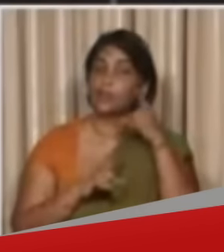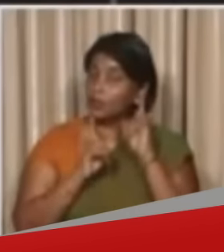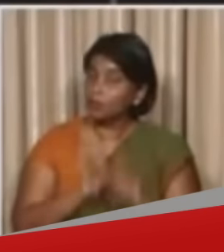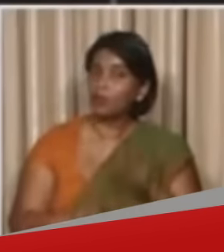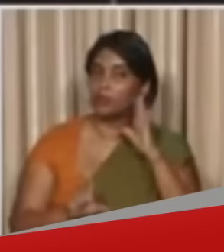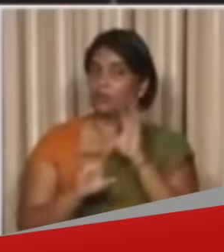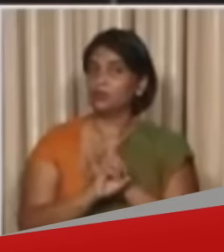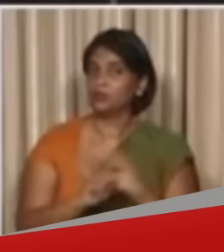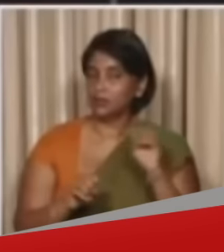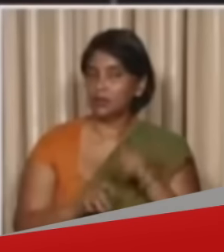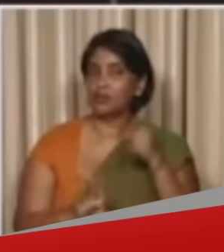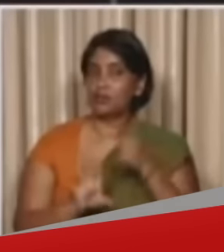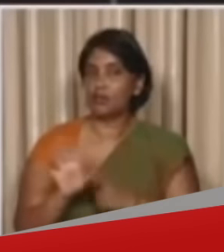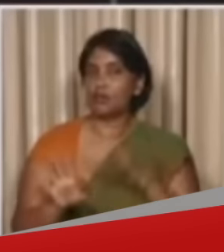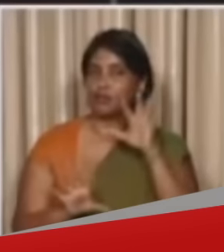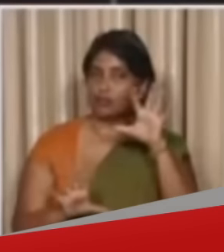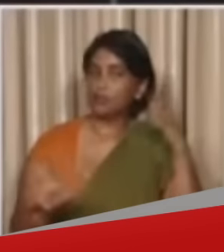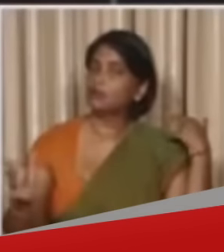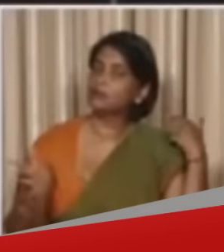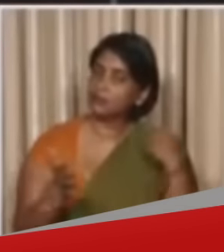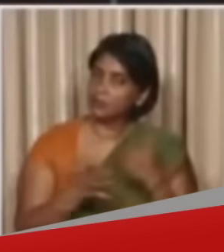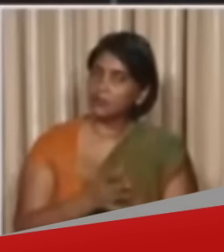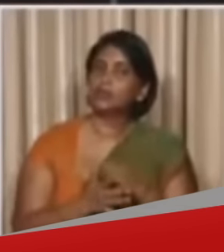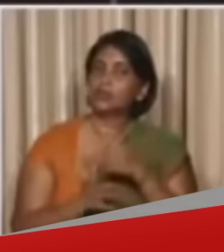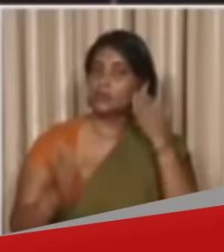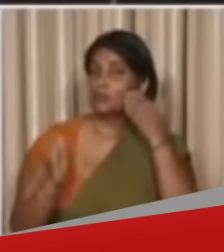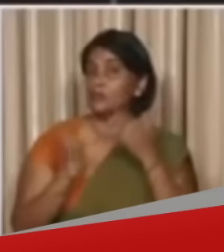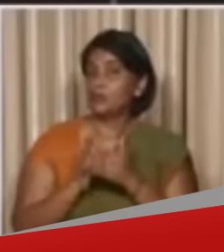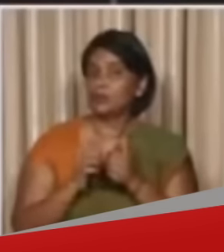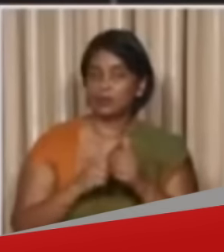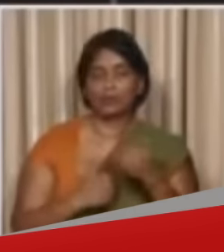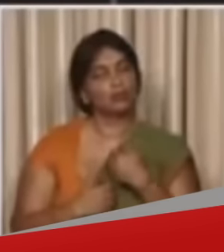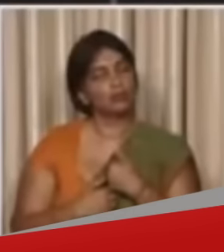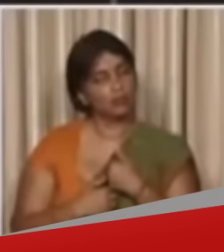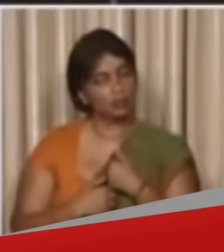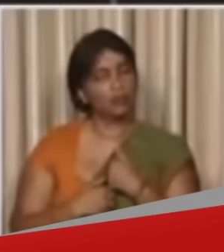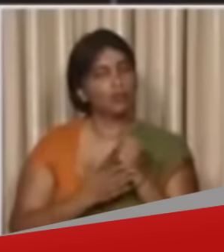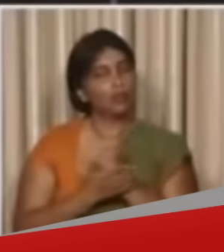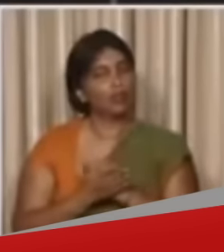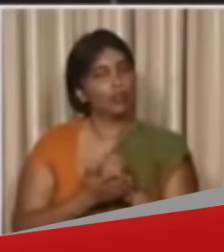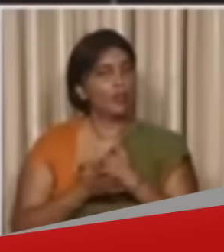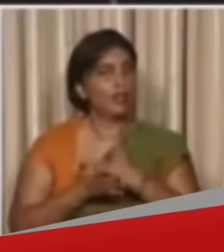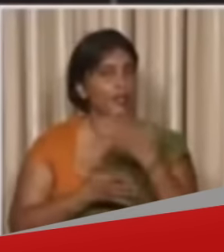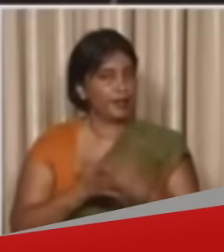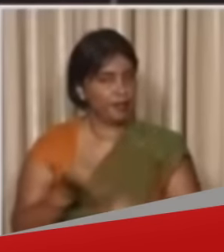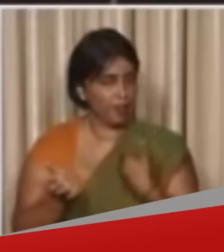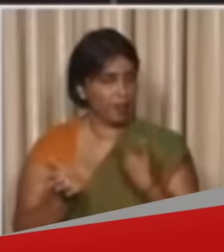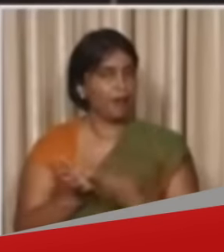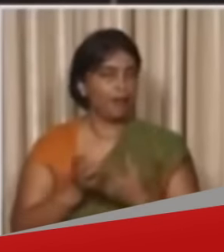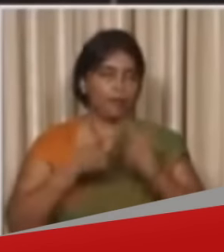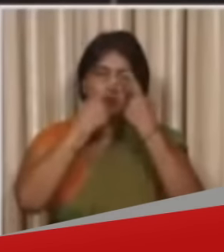ප්‍රකාශයක් දැන් අවුරුදු 5ක් ගිහිල්ලා මේ සිද්ධිය සම්බන්ධයෙන් මගේ ළඟ සියලු වාර්තා තියෙනවා. මට කියන්න පුළුවන් එකින්